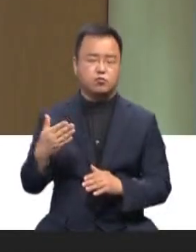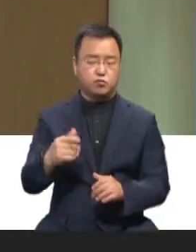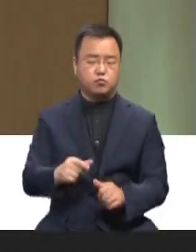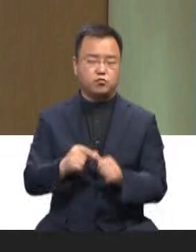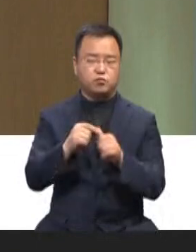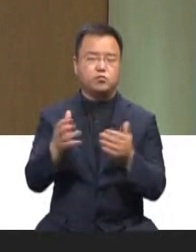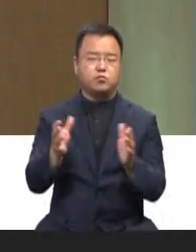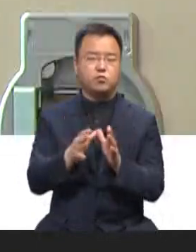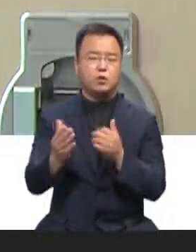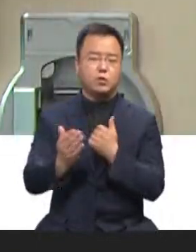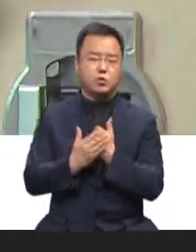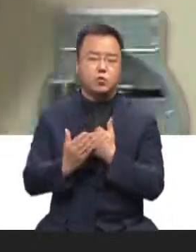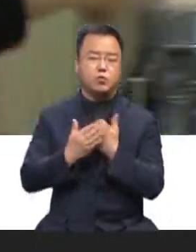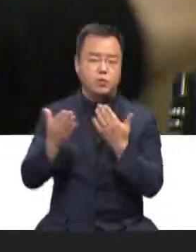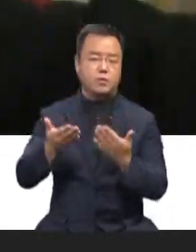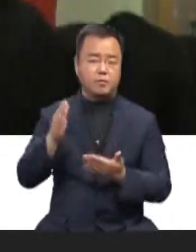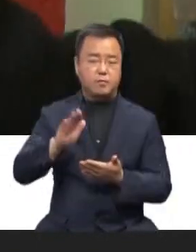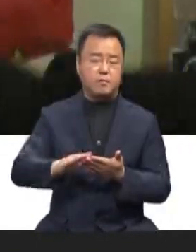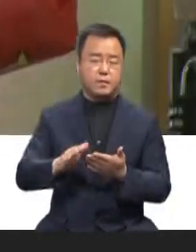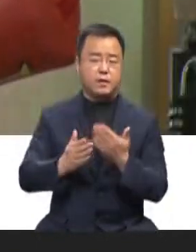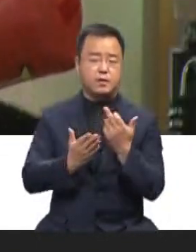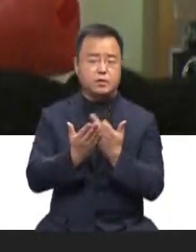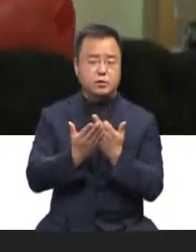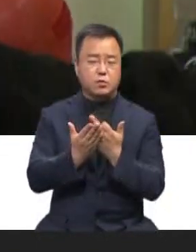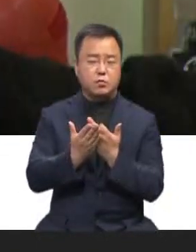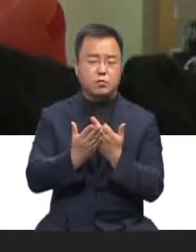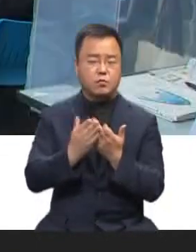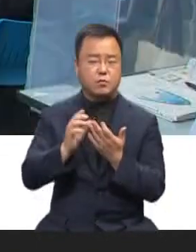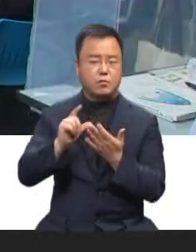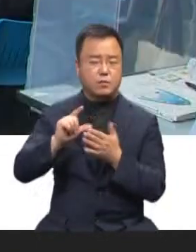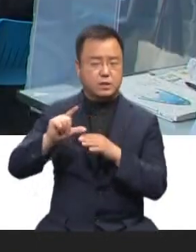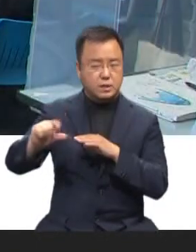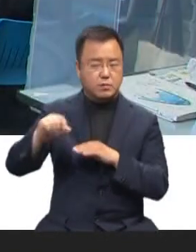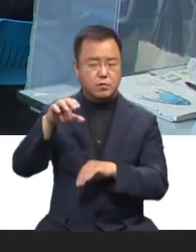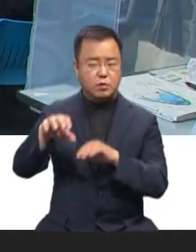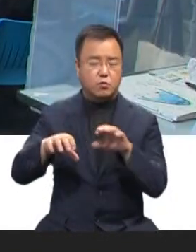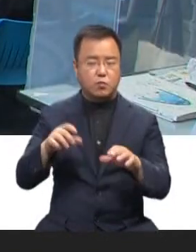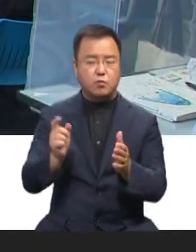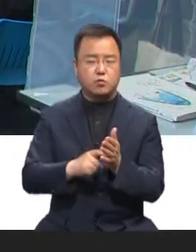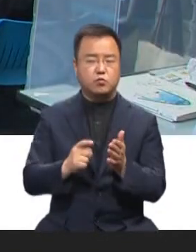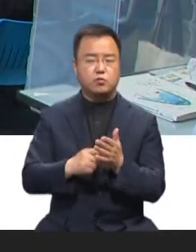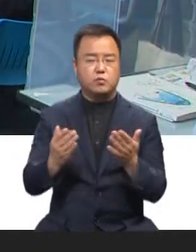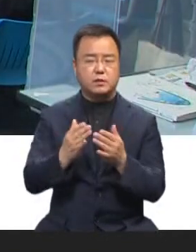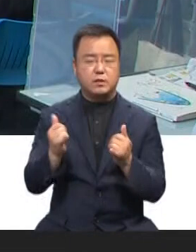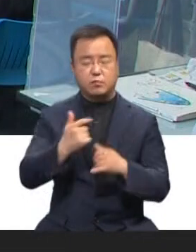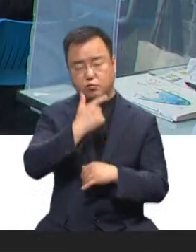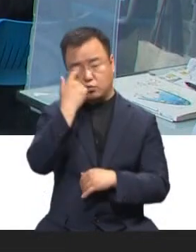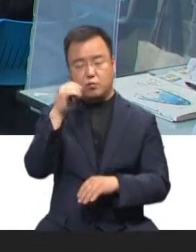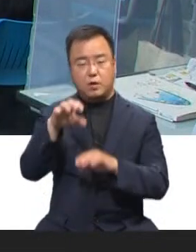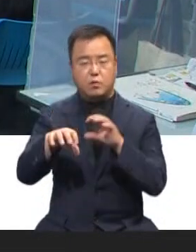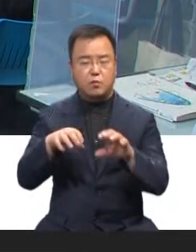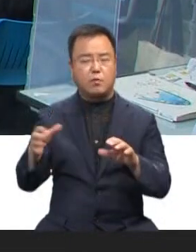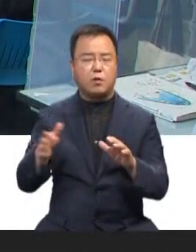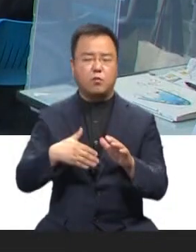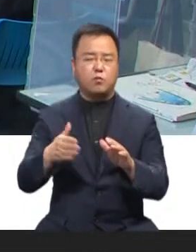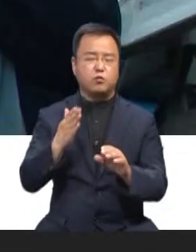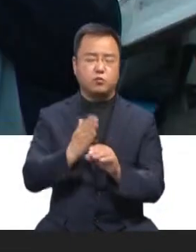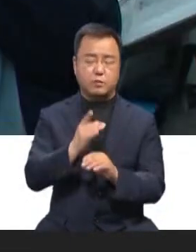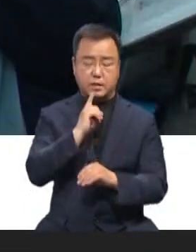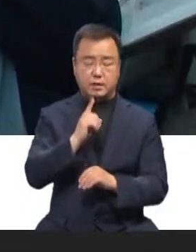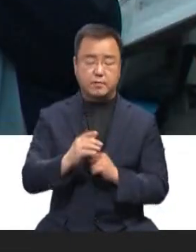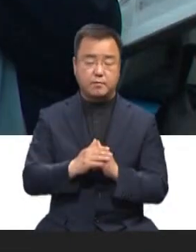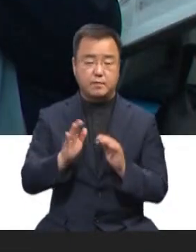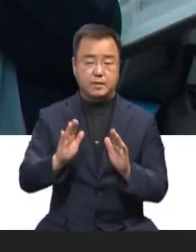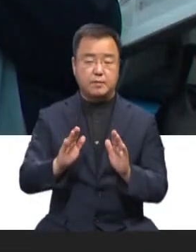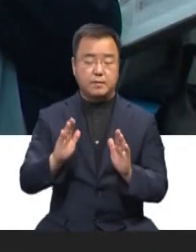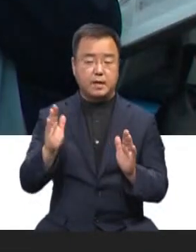이 경우엔 도서지역 특히 9급 인력이 부족한 지역을 중심으로 공백이 있다고 합니다 현재로썬 최대한 학부모